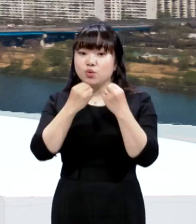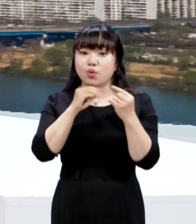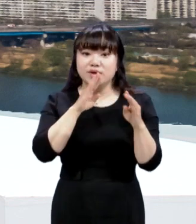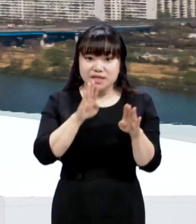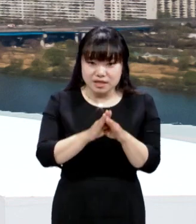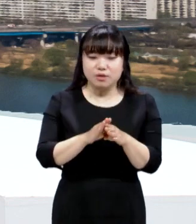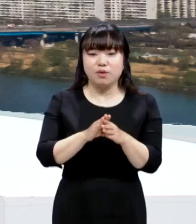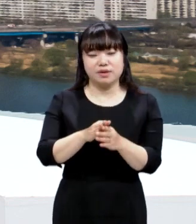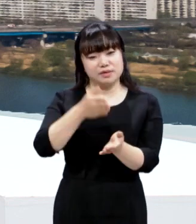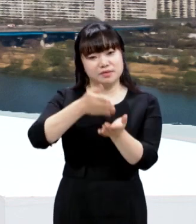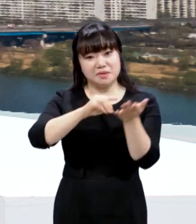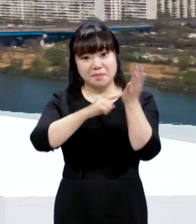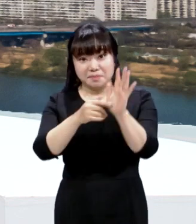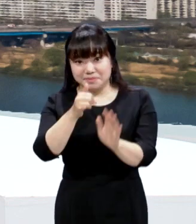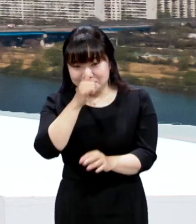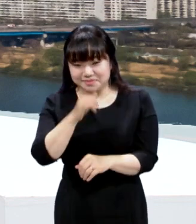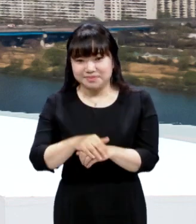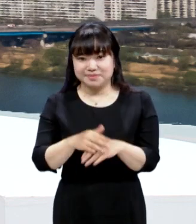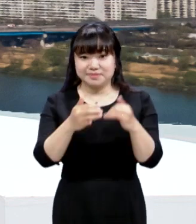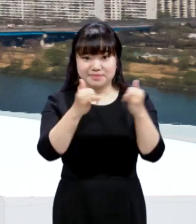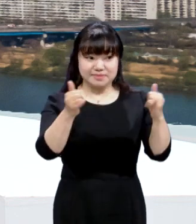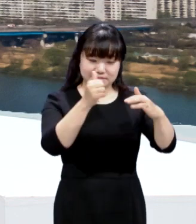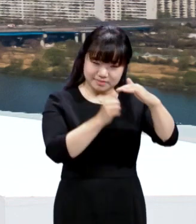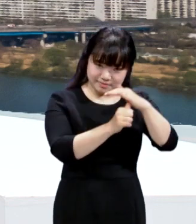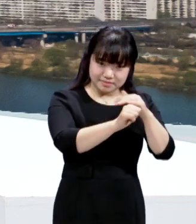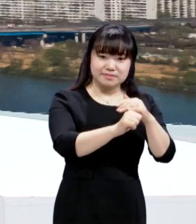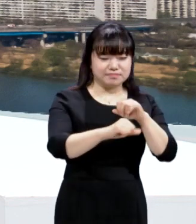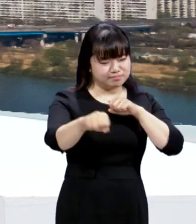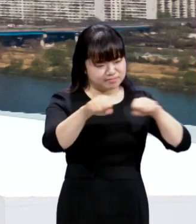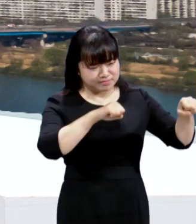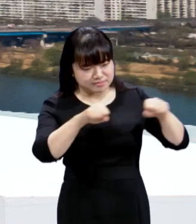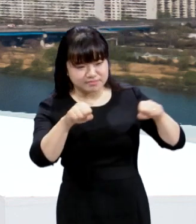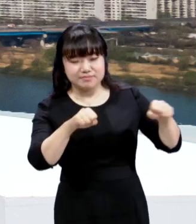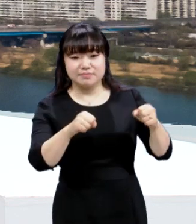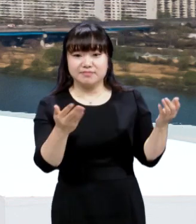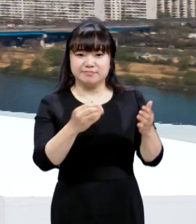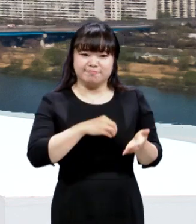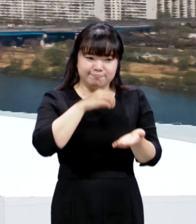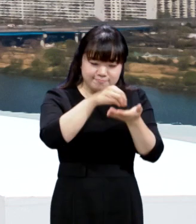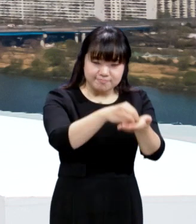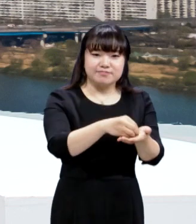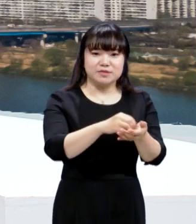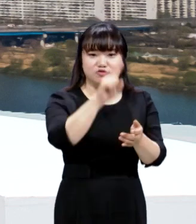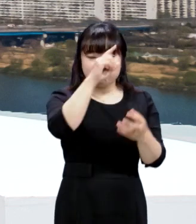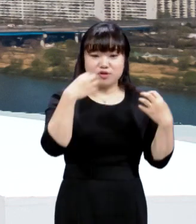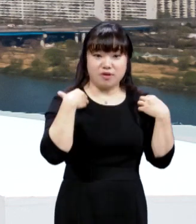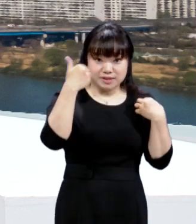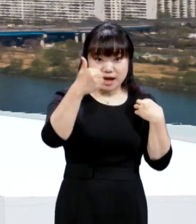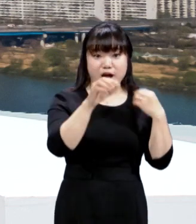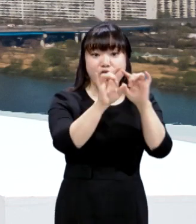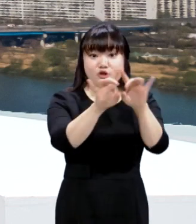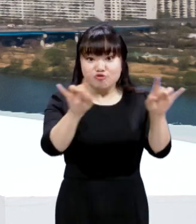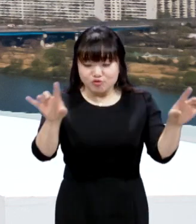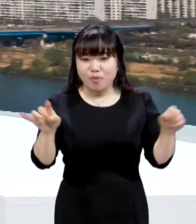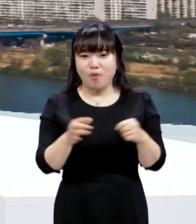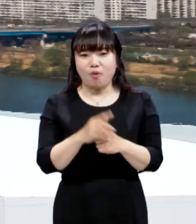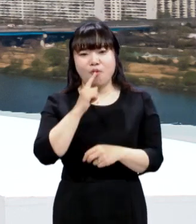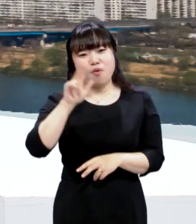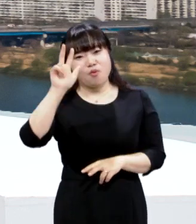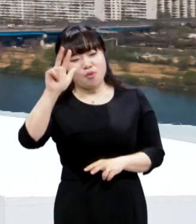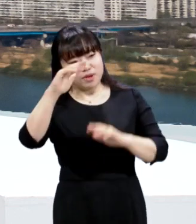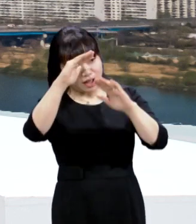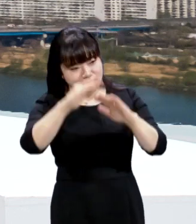일요일 열립니다 4 지역 주민의 대변 의 지역의 진정한 일꾼이 되겠다 고 나선 구청장 후보들의 정책 공약이